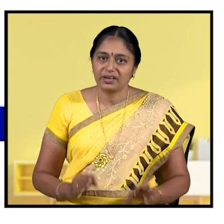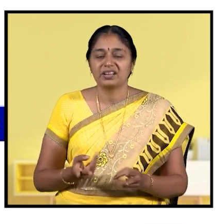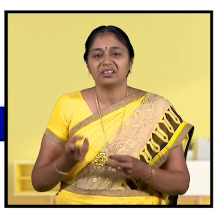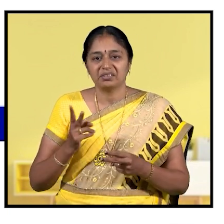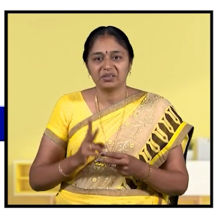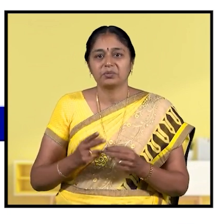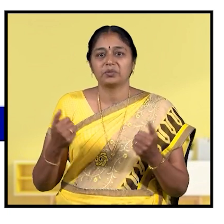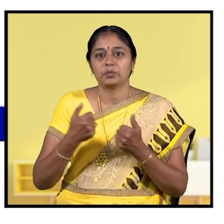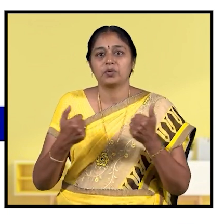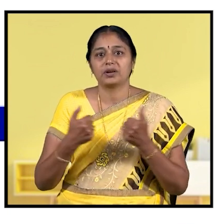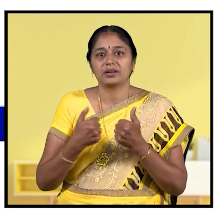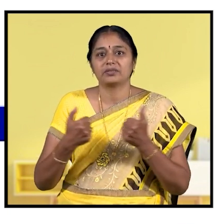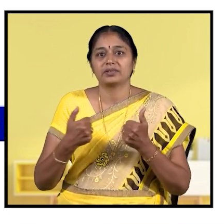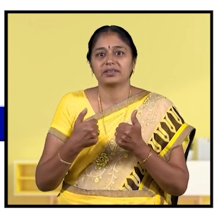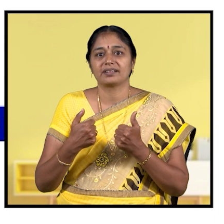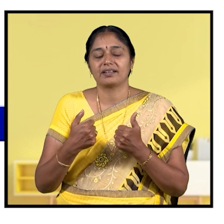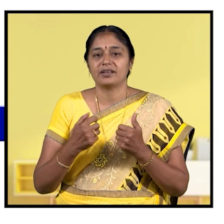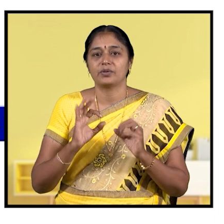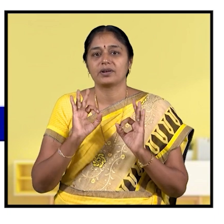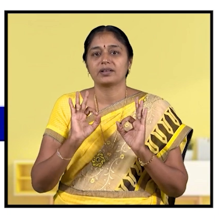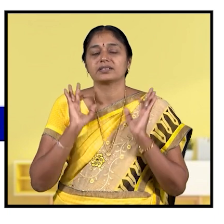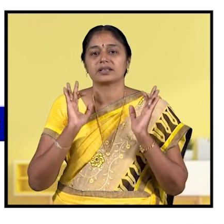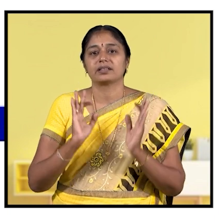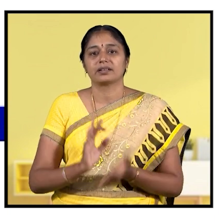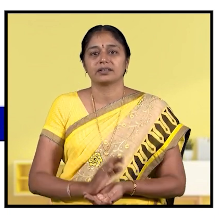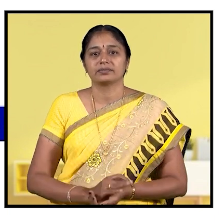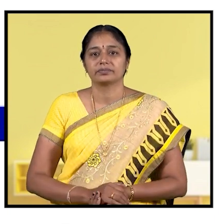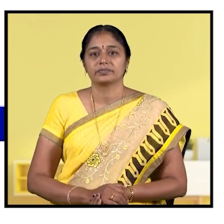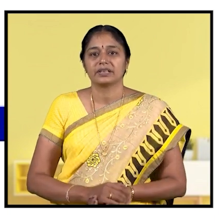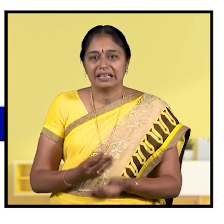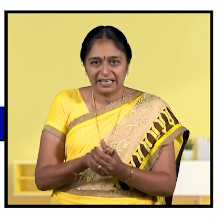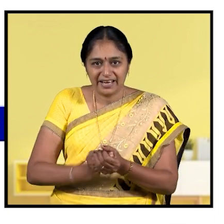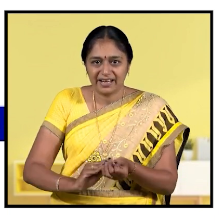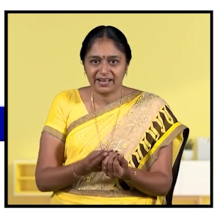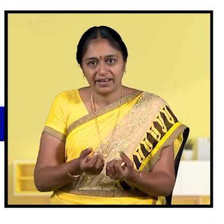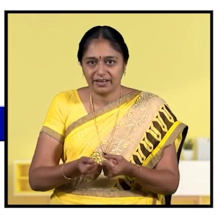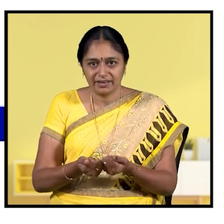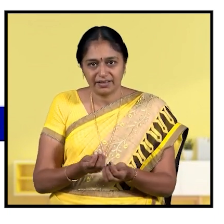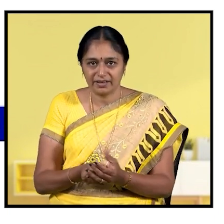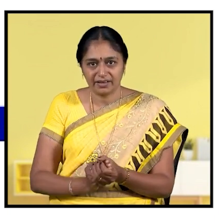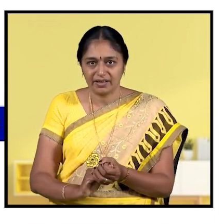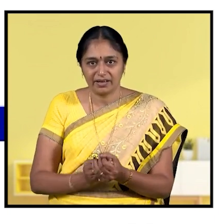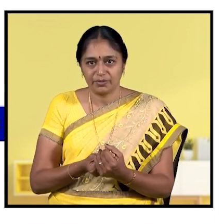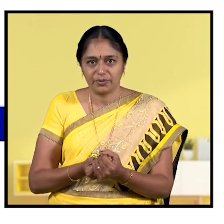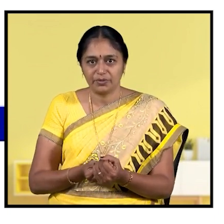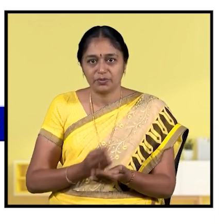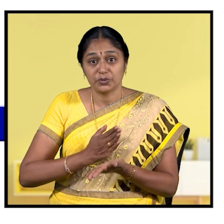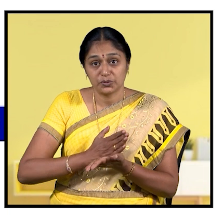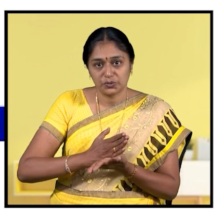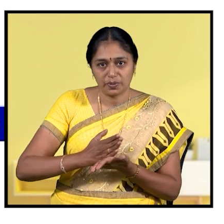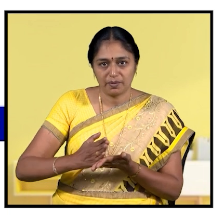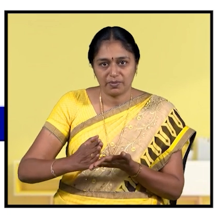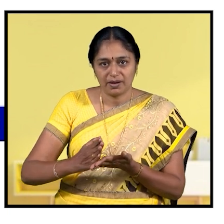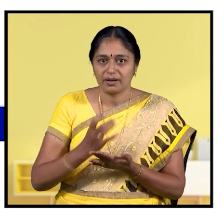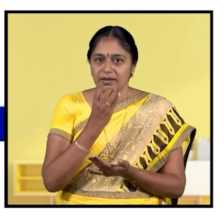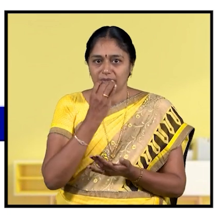எதிர்த்து போராடுவதற்கான ஒரு நல்ல ஒரு சிறப்பான ஒரு அம்சமாக இருக்கிறது. அடுத்தப்பல கைகளை கழுவி சுத்தம் மற்றும் சுகாதாரமாக இருந்தால் நம்ம வந்து பன்றி காய்ச்சல்